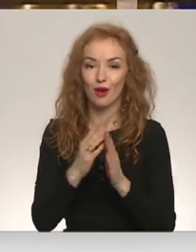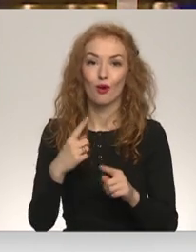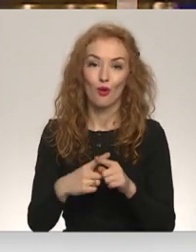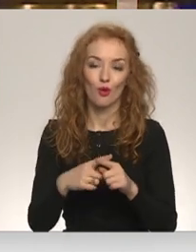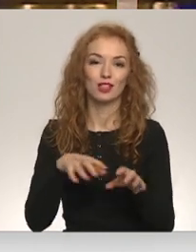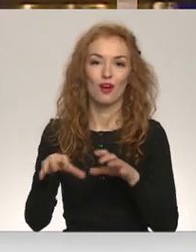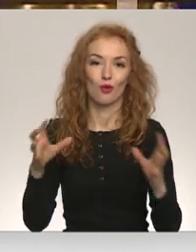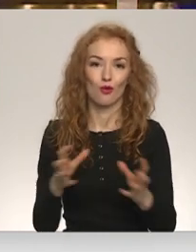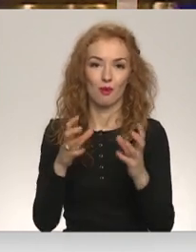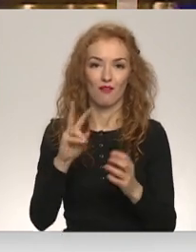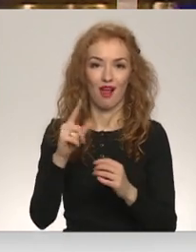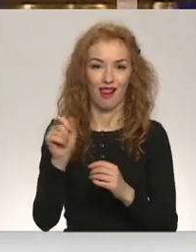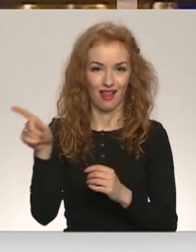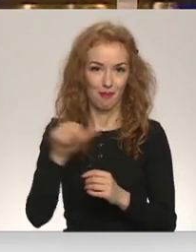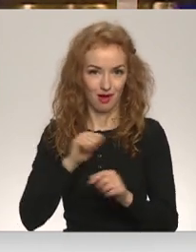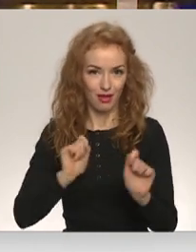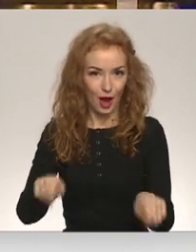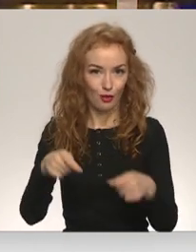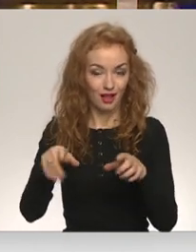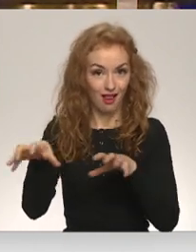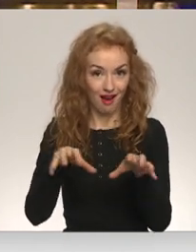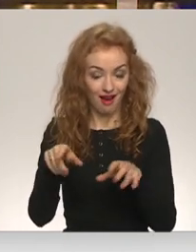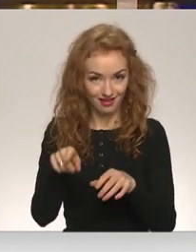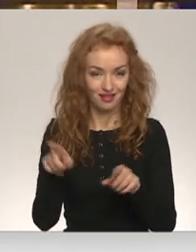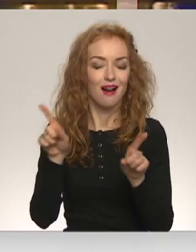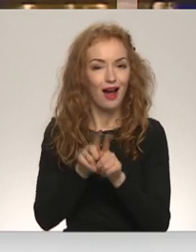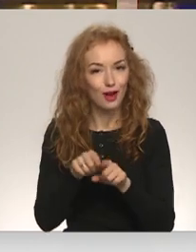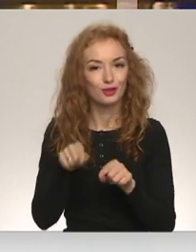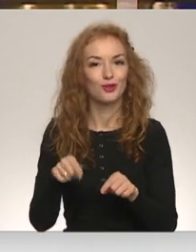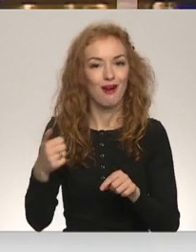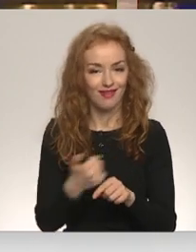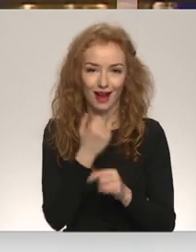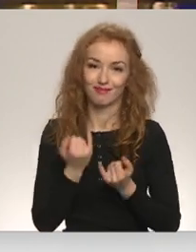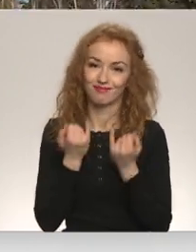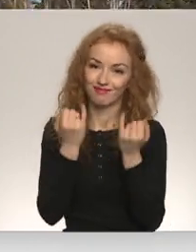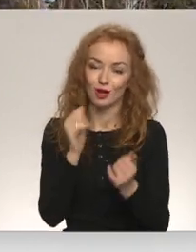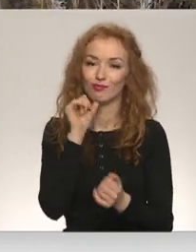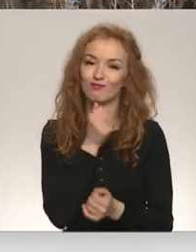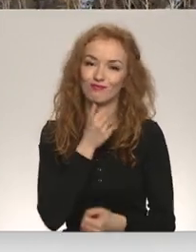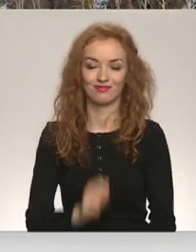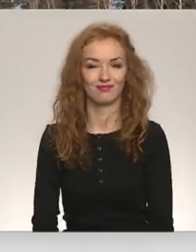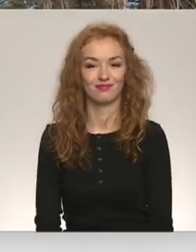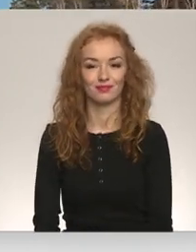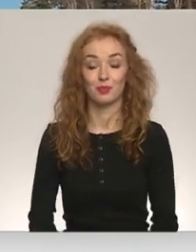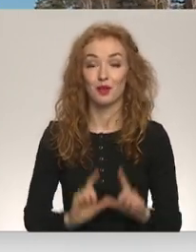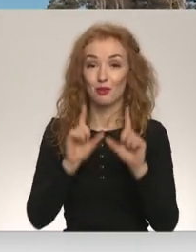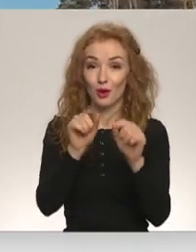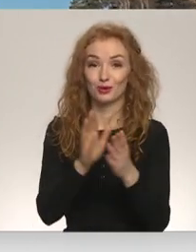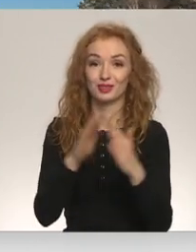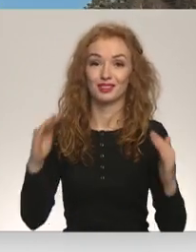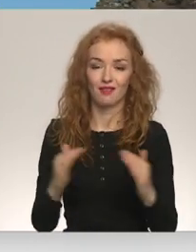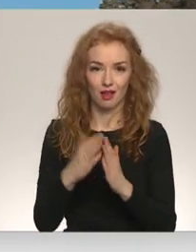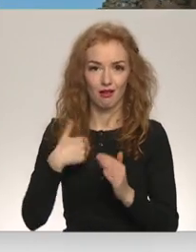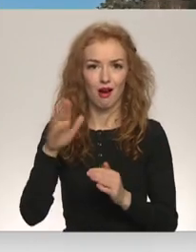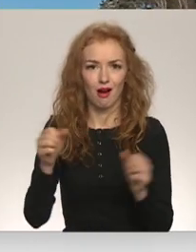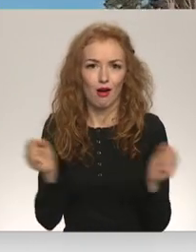Vītola, kur uzaudzināja Ilzīte, ka katru gadu arī šoreiz bija sarūpējusi cienastu. Braucot uz svinībām, ārā ir